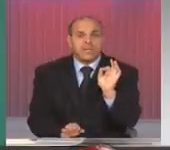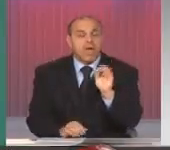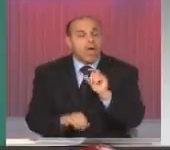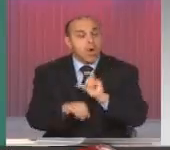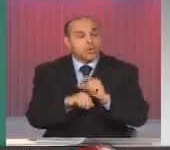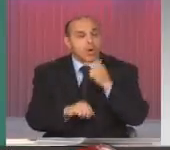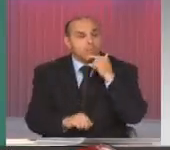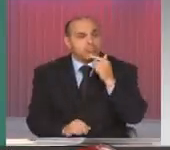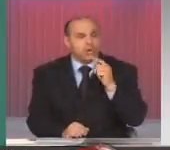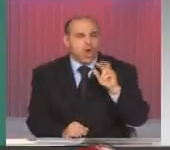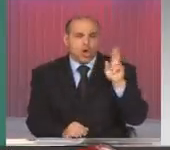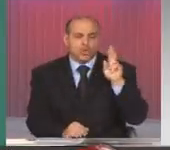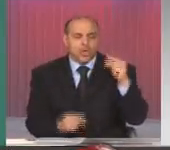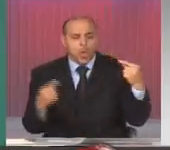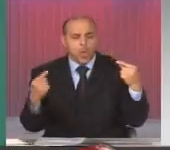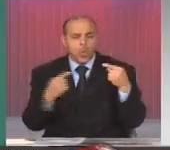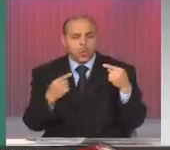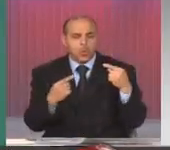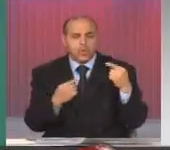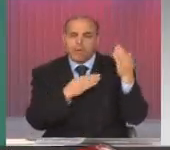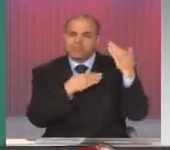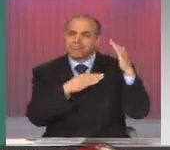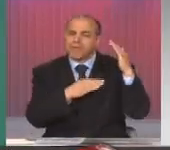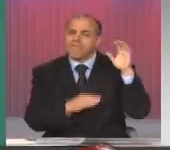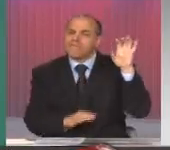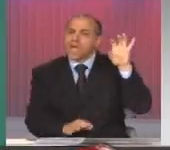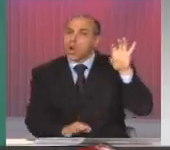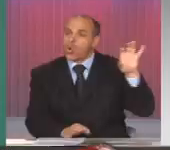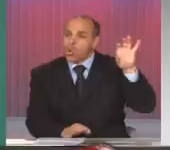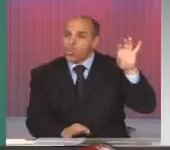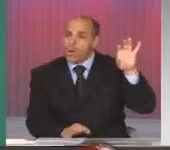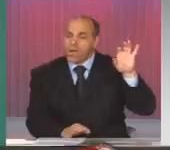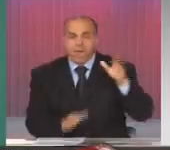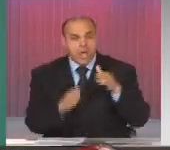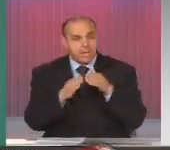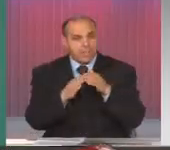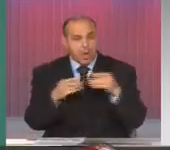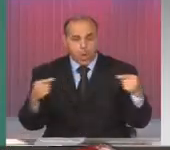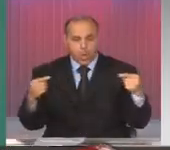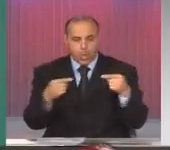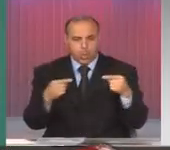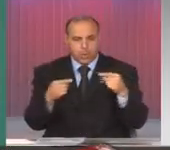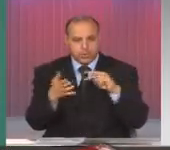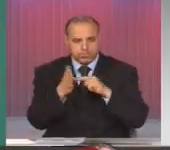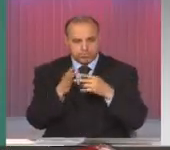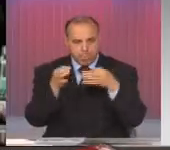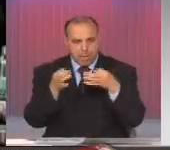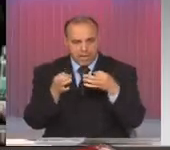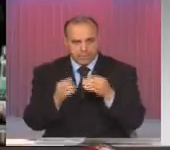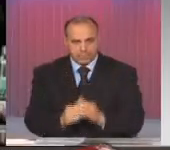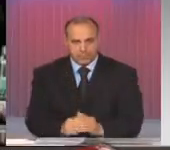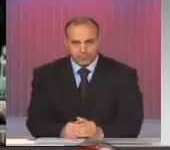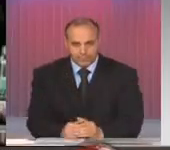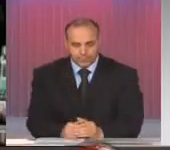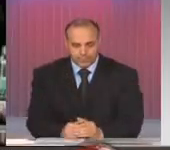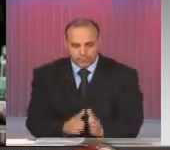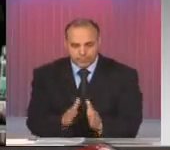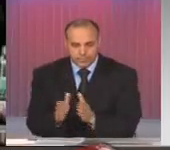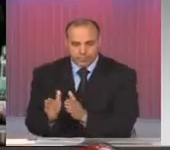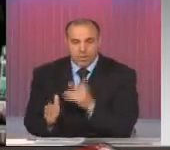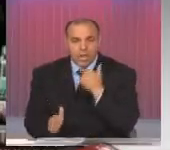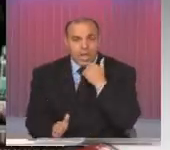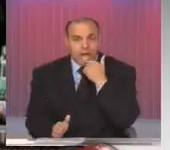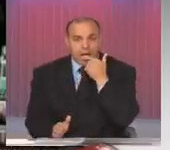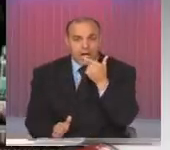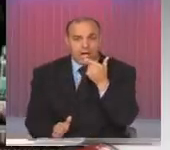السياق العنصرية وكراهية الأجانب في أوروبا داعية إلى مكافحتها بطريقة موحدة. وفي سياق